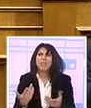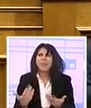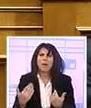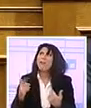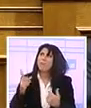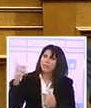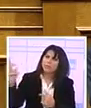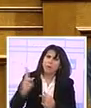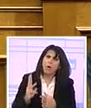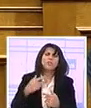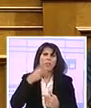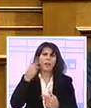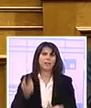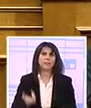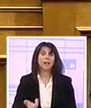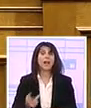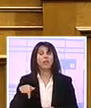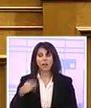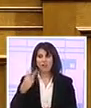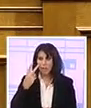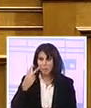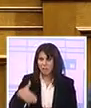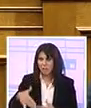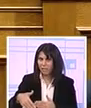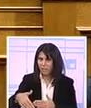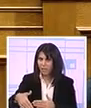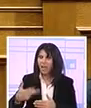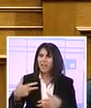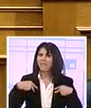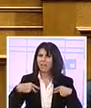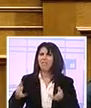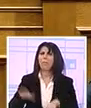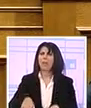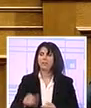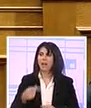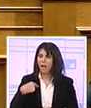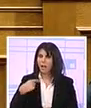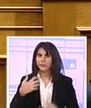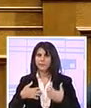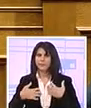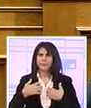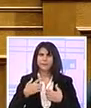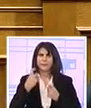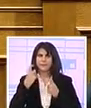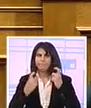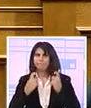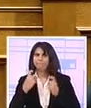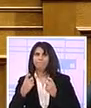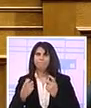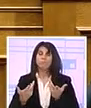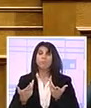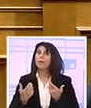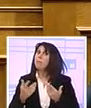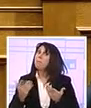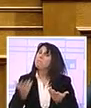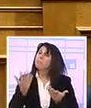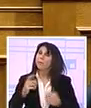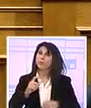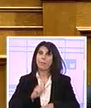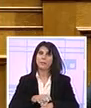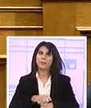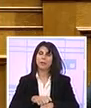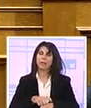να τελειώνει η κλεψίδρα των ημερών σας στα κυβερνητικά έδρανα, ανησυχείτε. Μην έρθει κάποια στιγμή